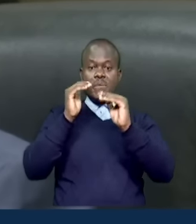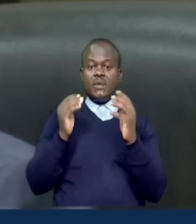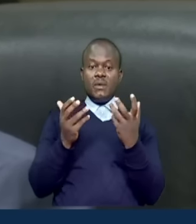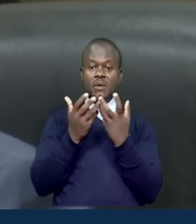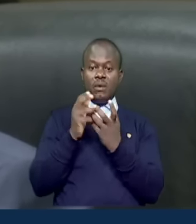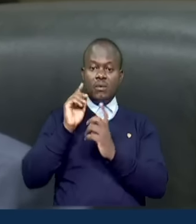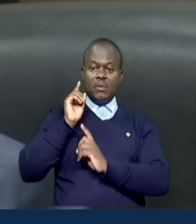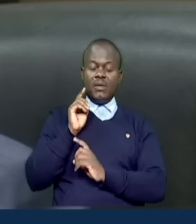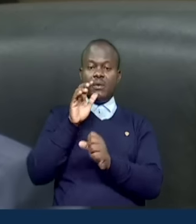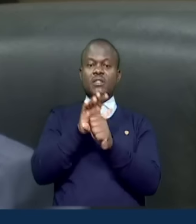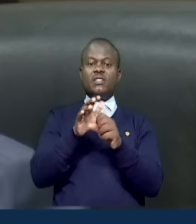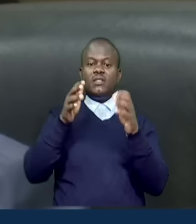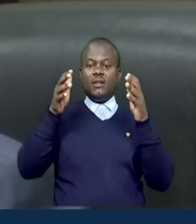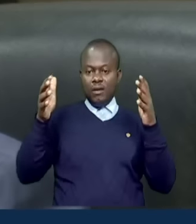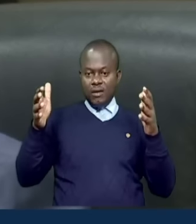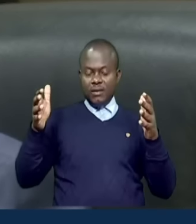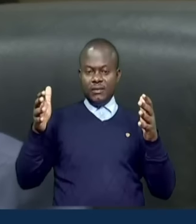ni nyinshi ziragutse.